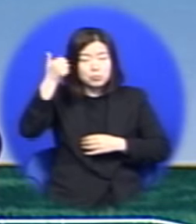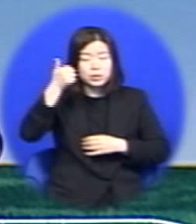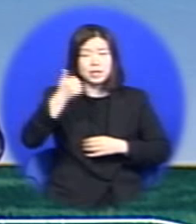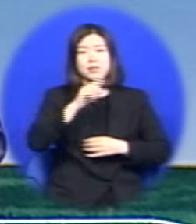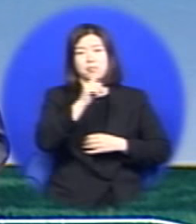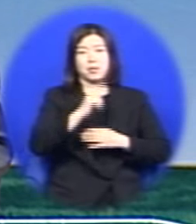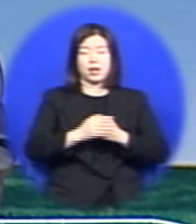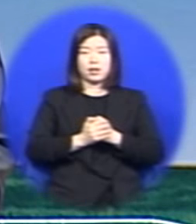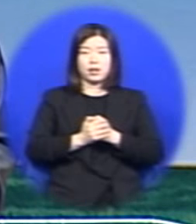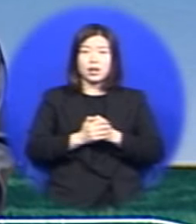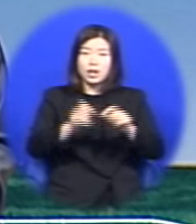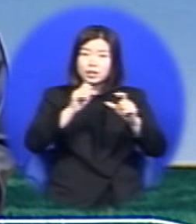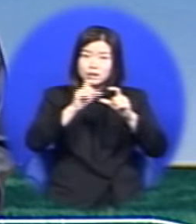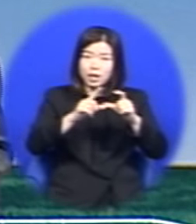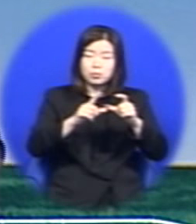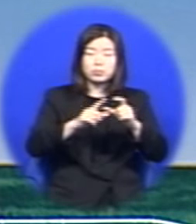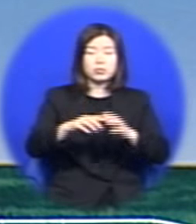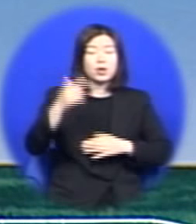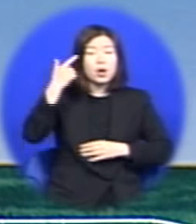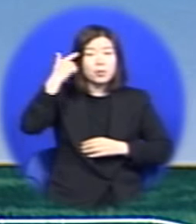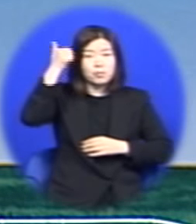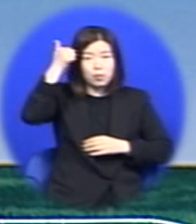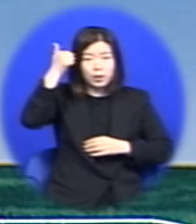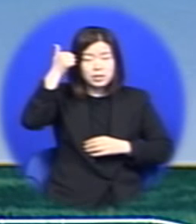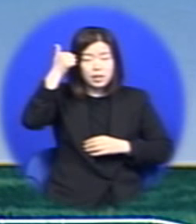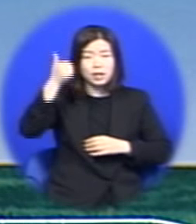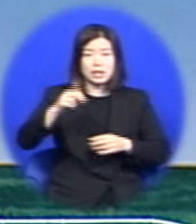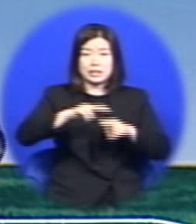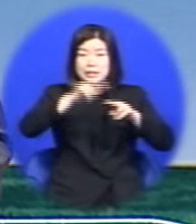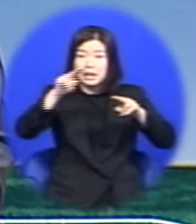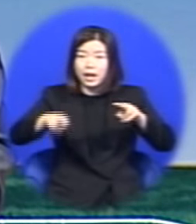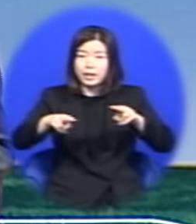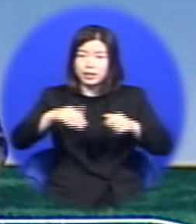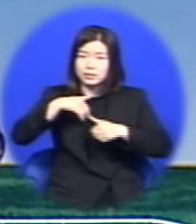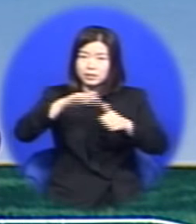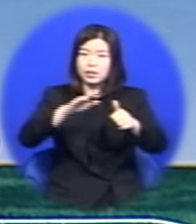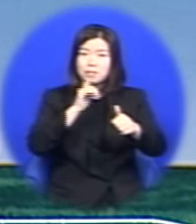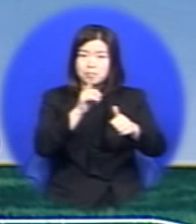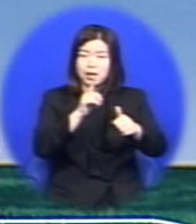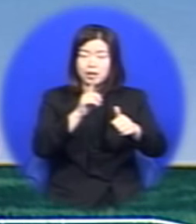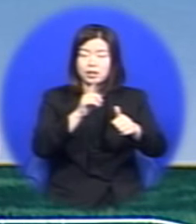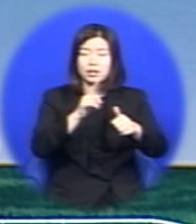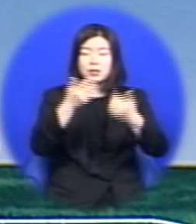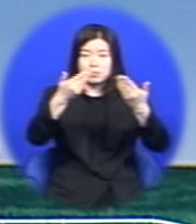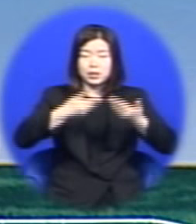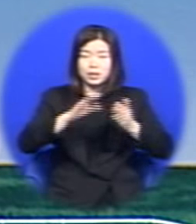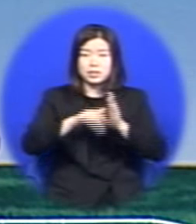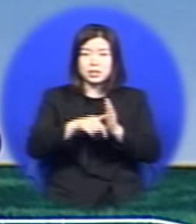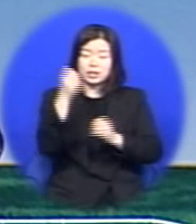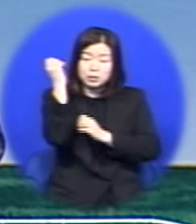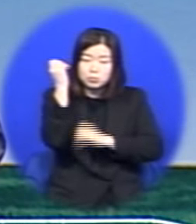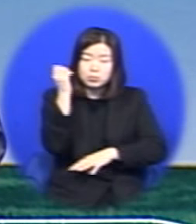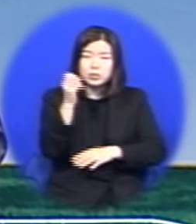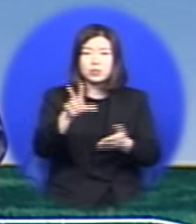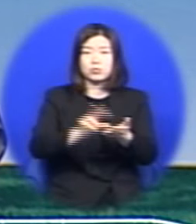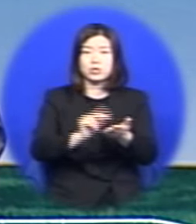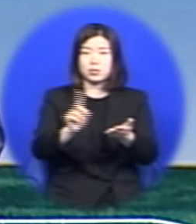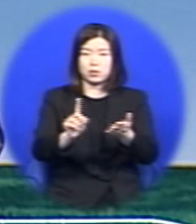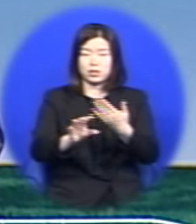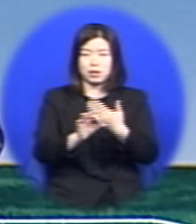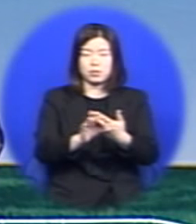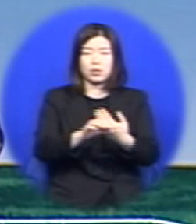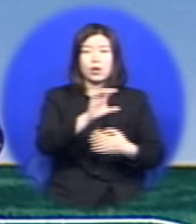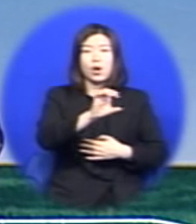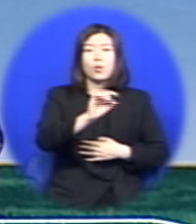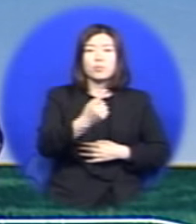기독교 목회자들이 사역을 떠나라고 요구받았을 때 그 뿌리에 들어가 보면 포르노가 문제였을 것이라고